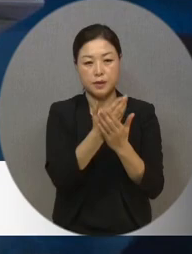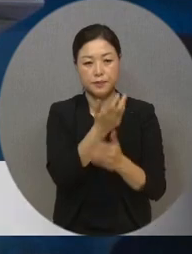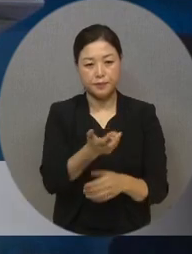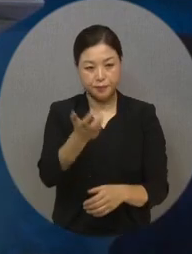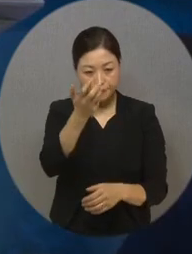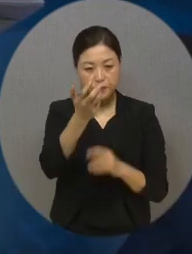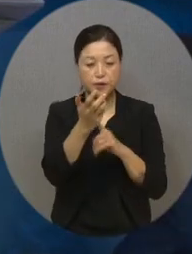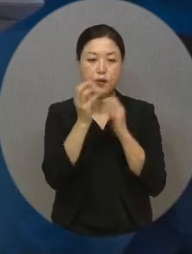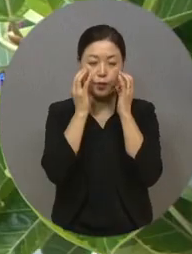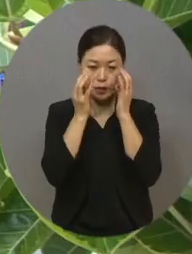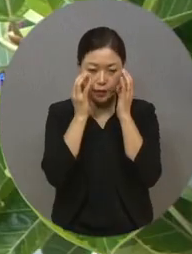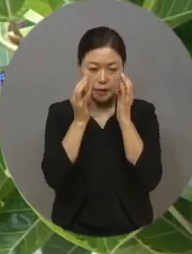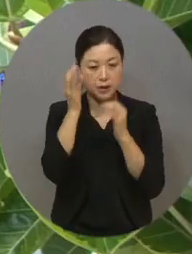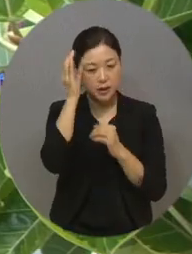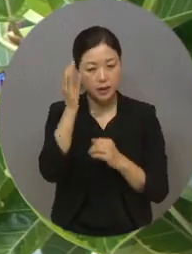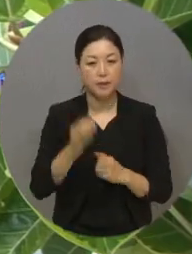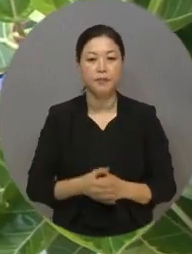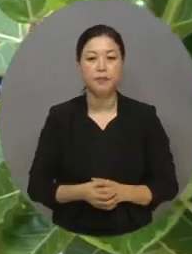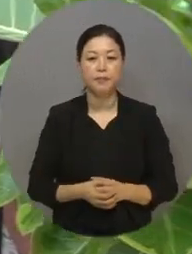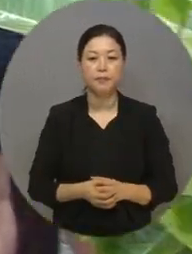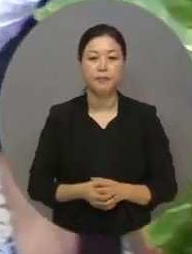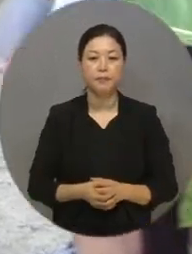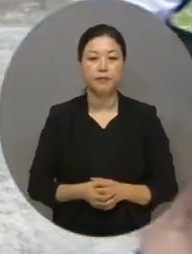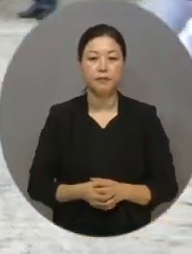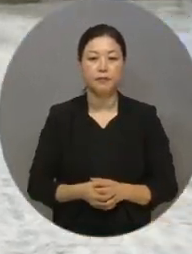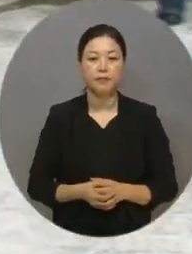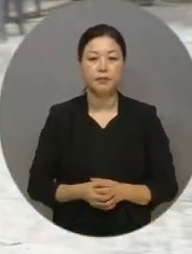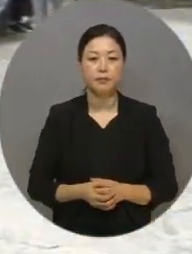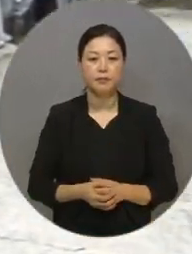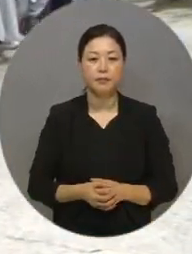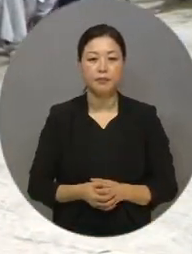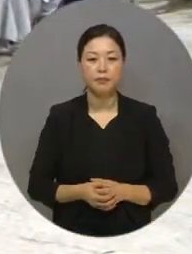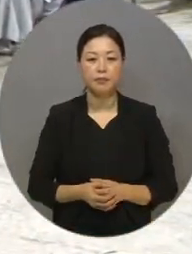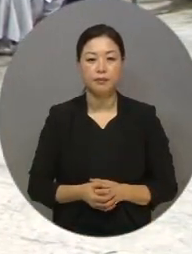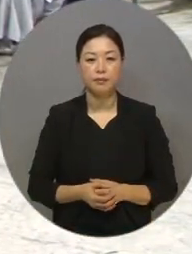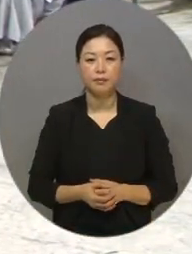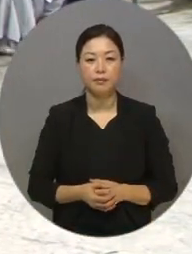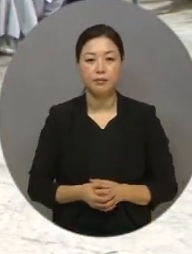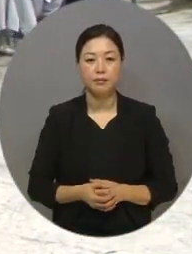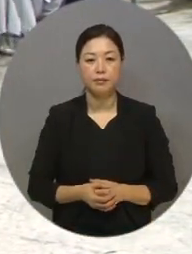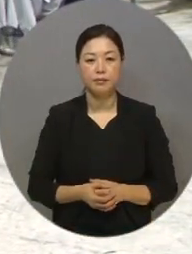기여할 수 있기를 기대해봅니다. 복지TV 뉴스 홍병영입니다.